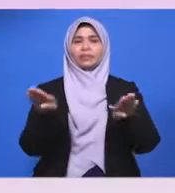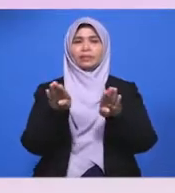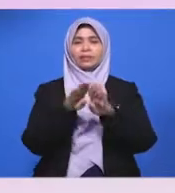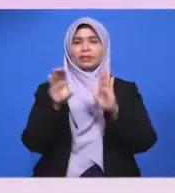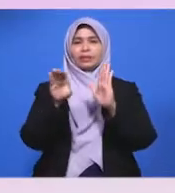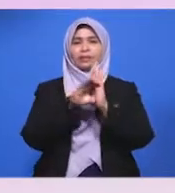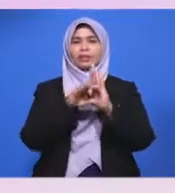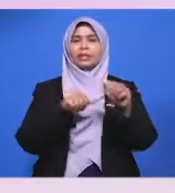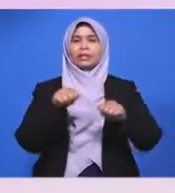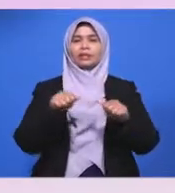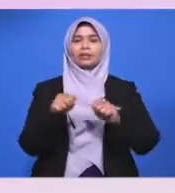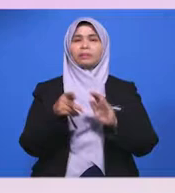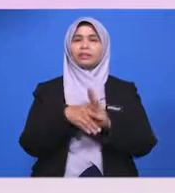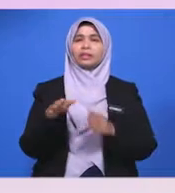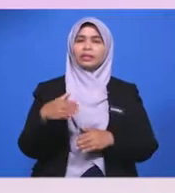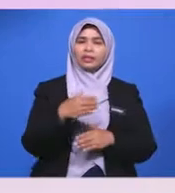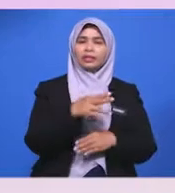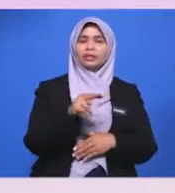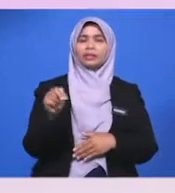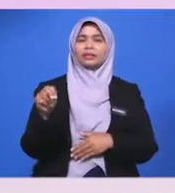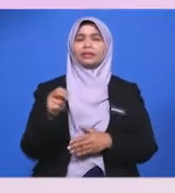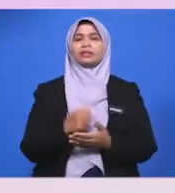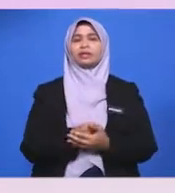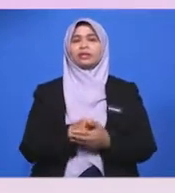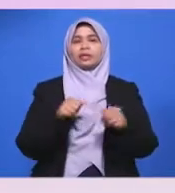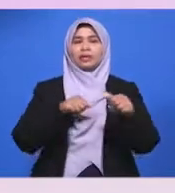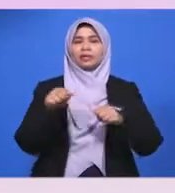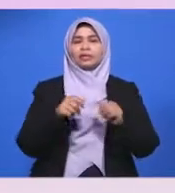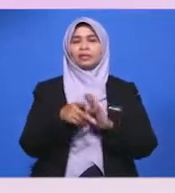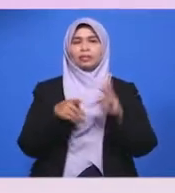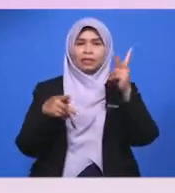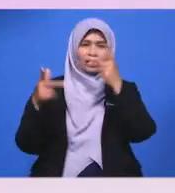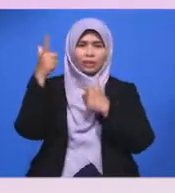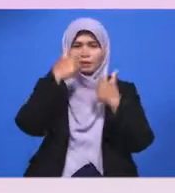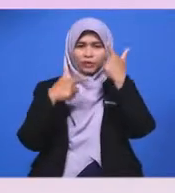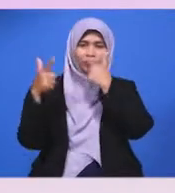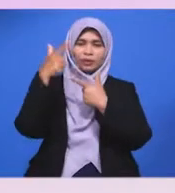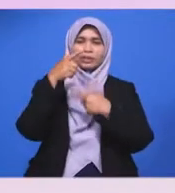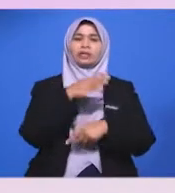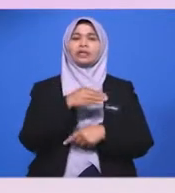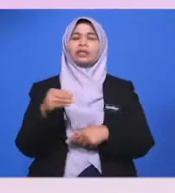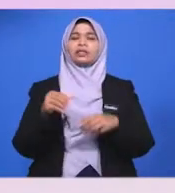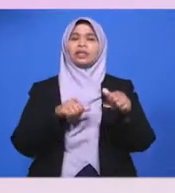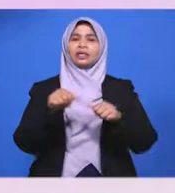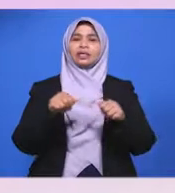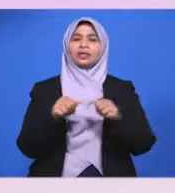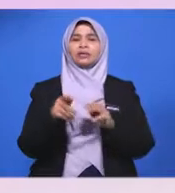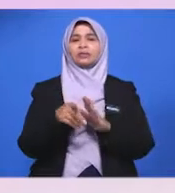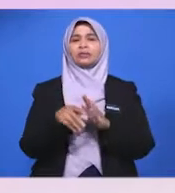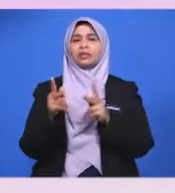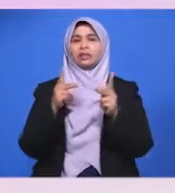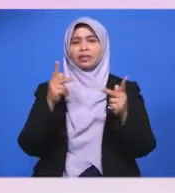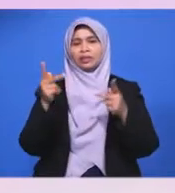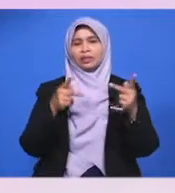contoh, aktiviti perikanan, aktiviti pelancongan dan aktiviti